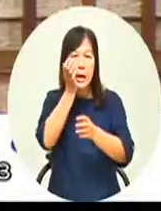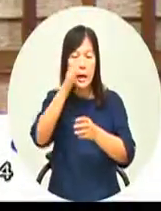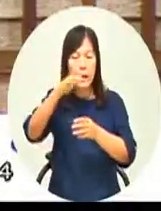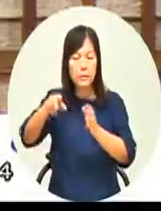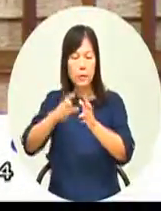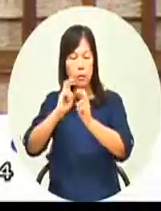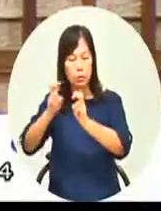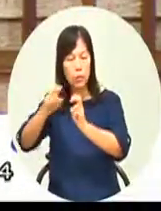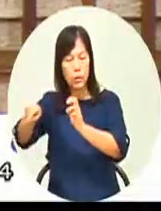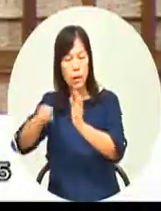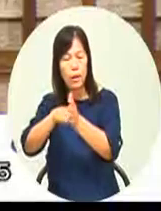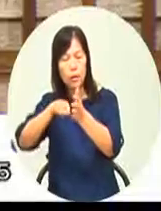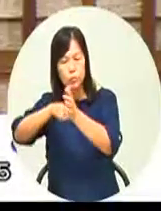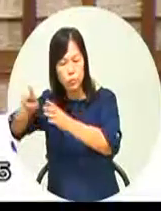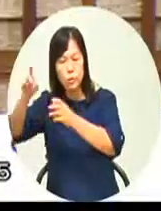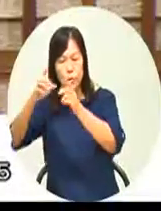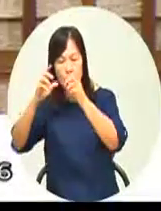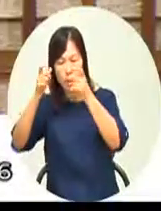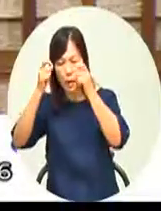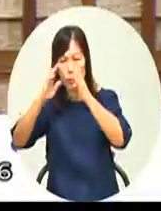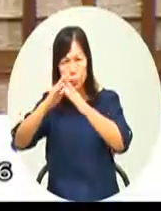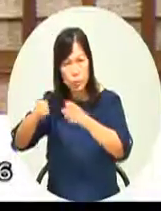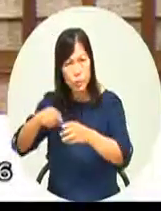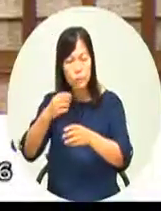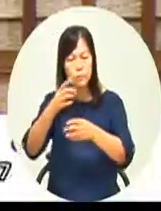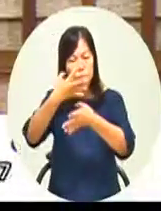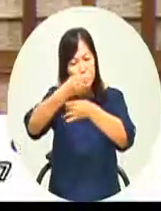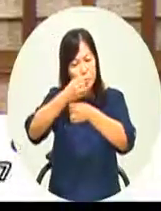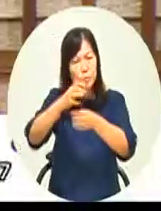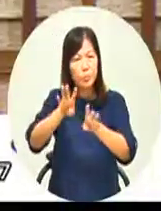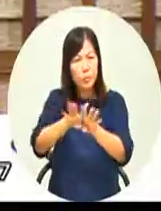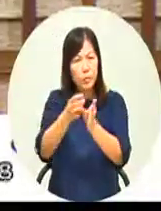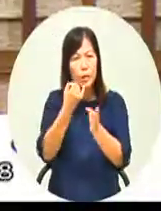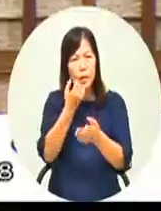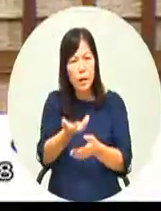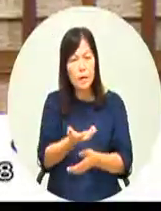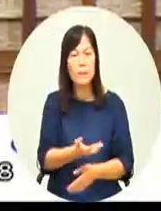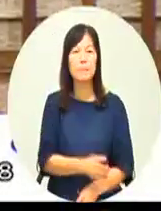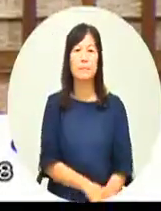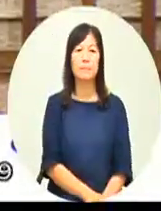捷运直接来到高雄的市区，在什么时候可以